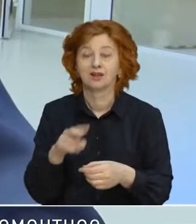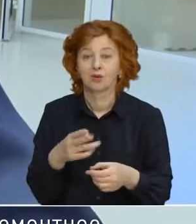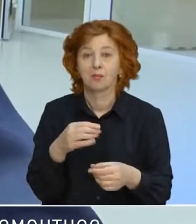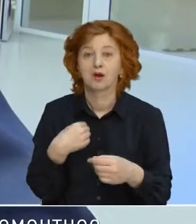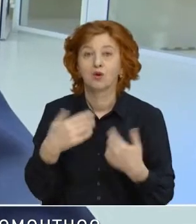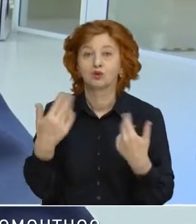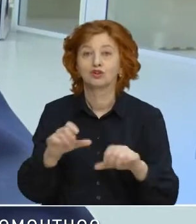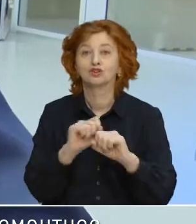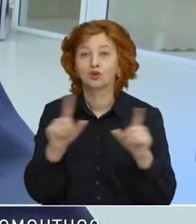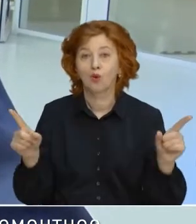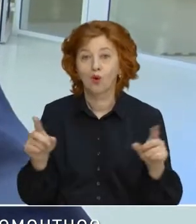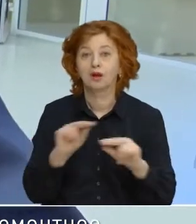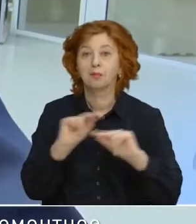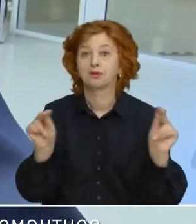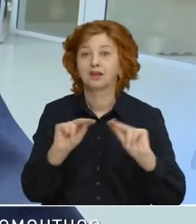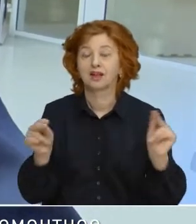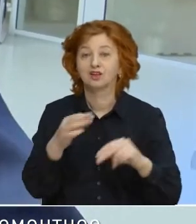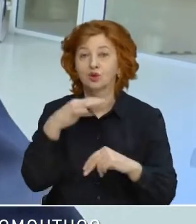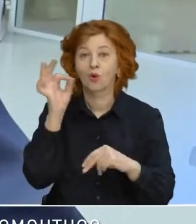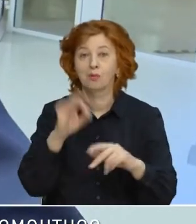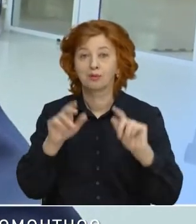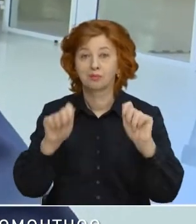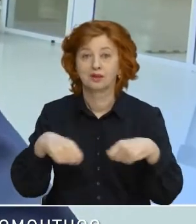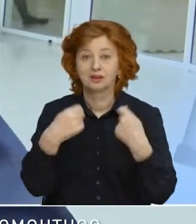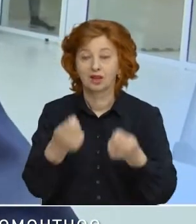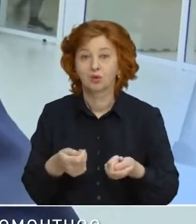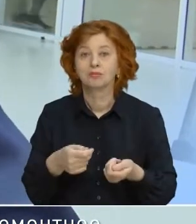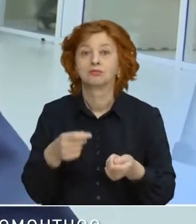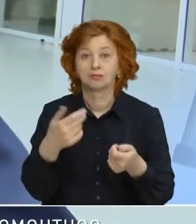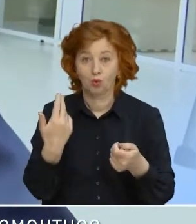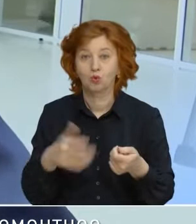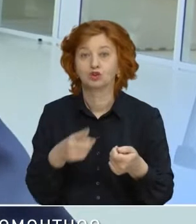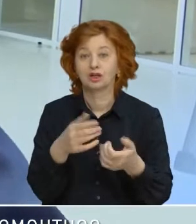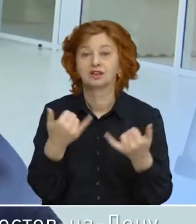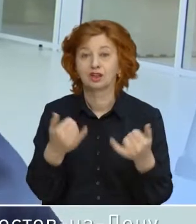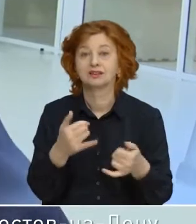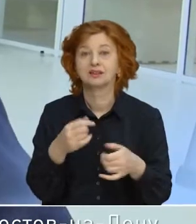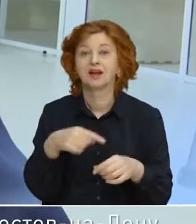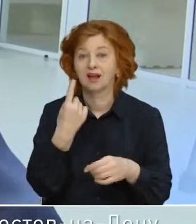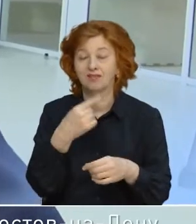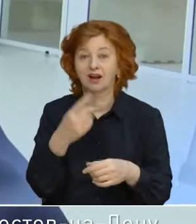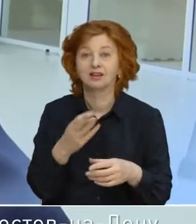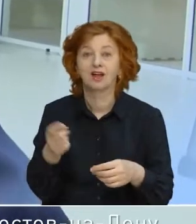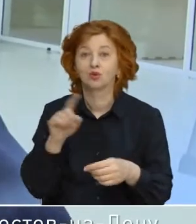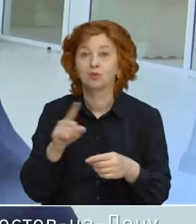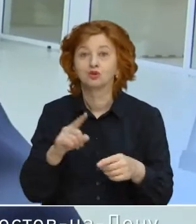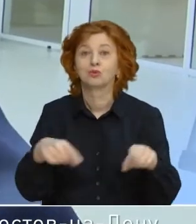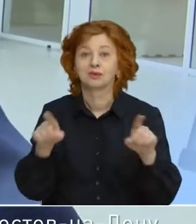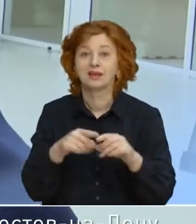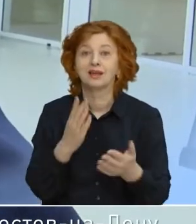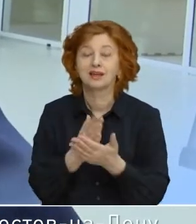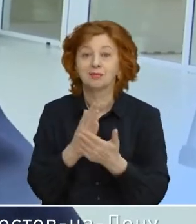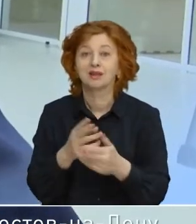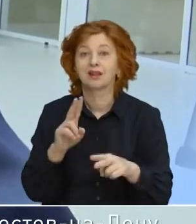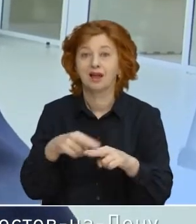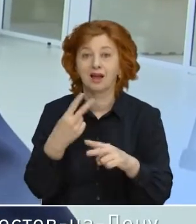я поступил в педагогический вуз, но потом передумал и перепоступил на журналистику. И уже окончив бакалавриат, все-таки понял, что хочу заниматься этим. А у